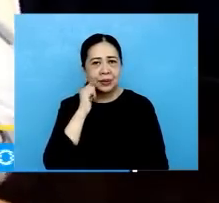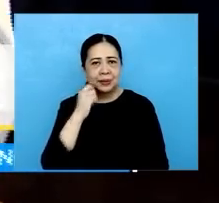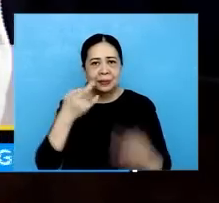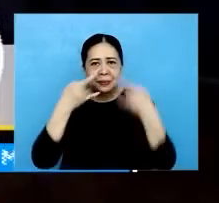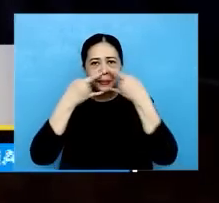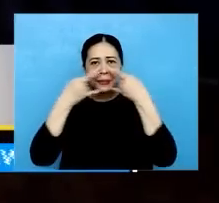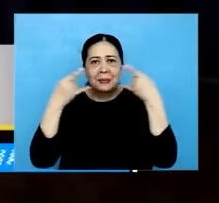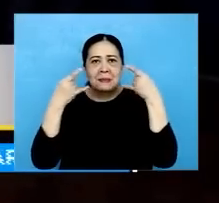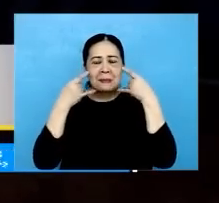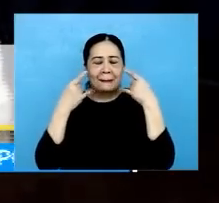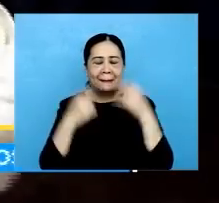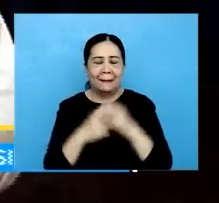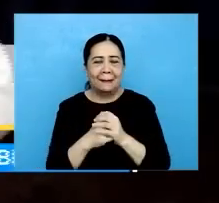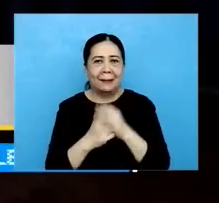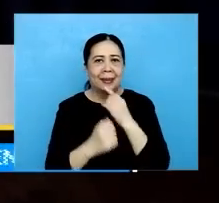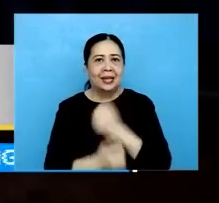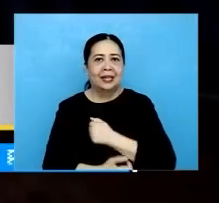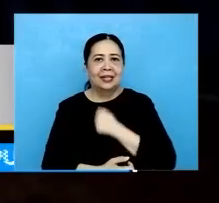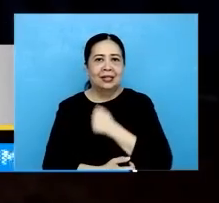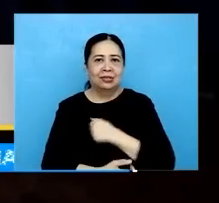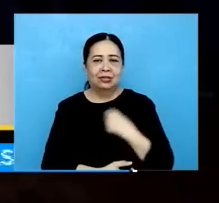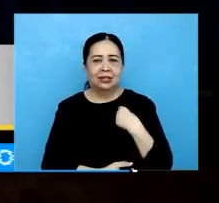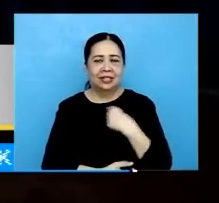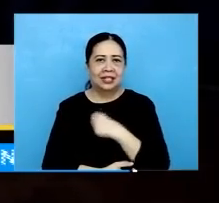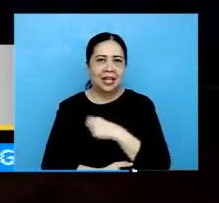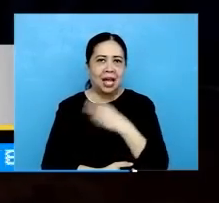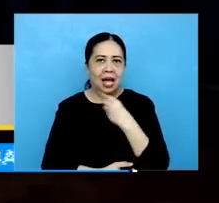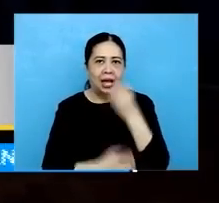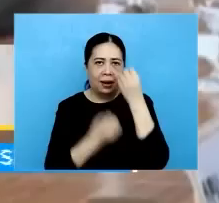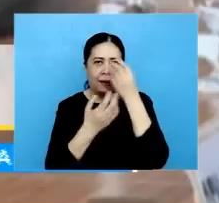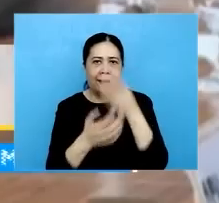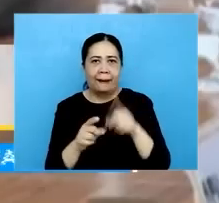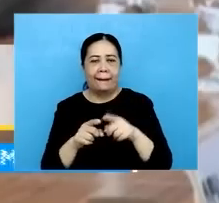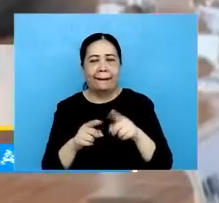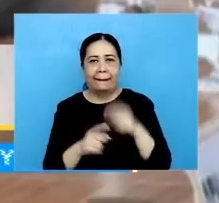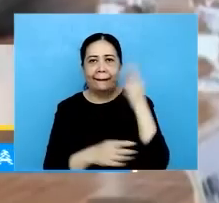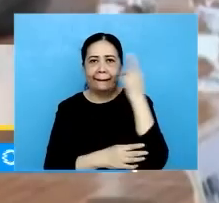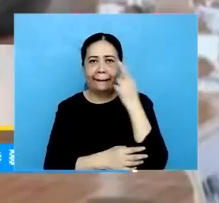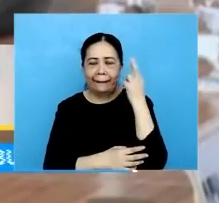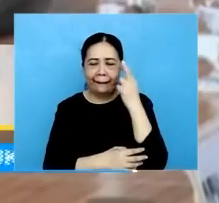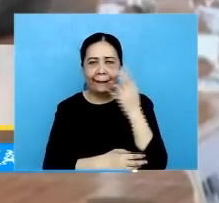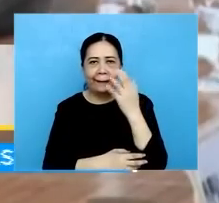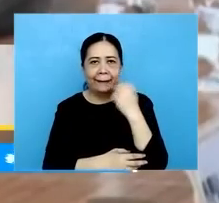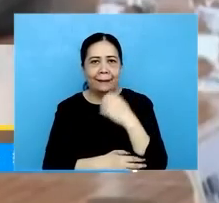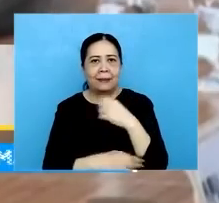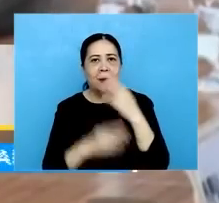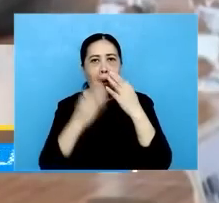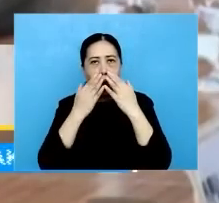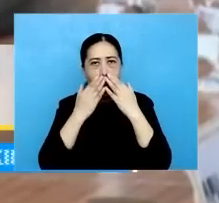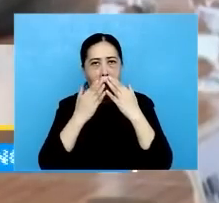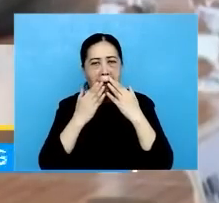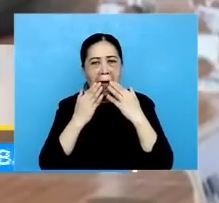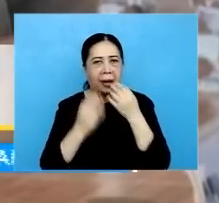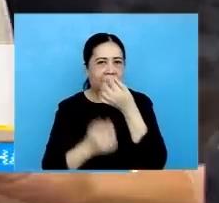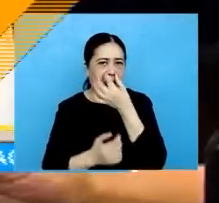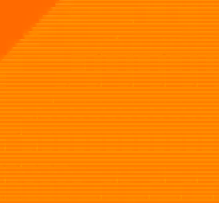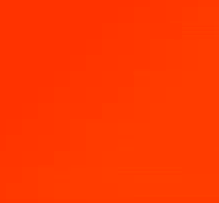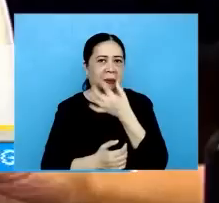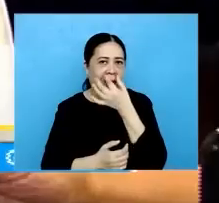mask. Nagsorry na ang senador at inilihad din ang dahilan kung bakit niya pinapahaba ang kanyang bigote.